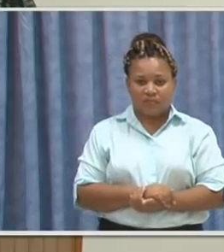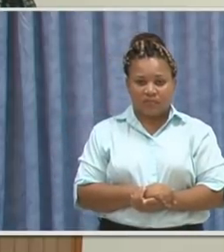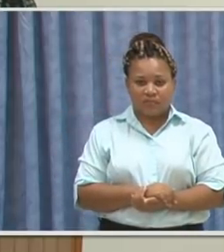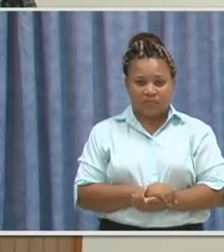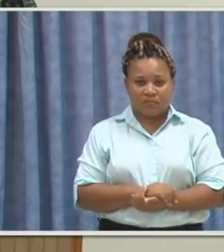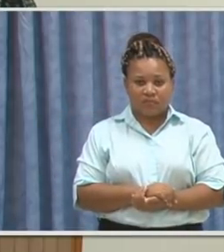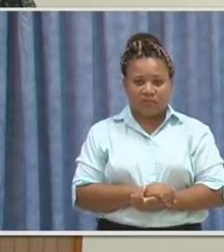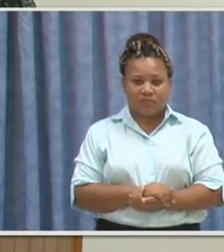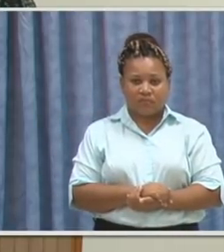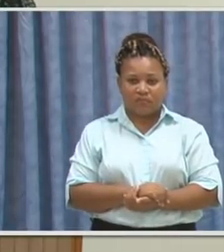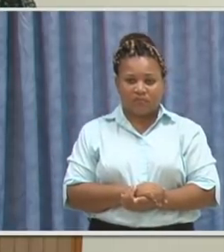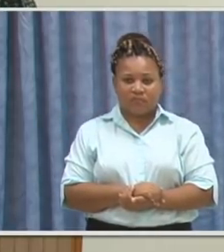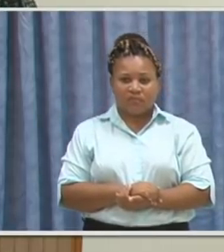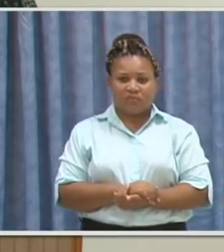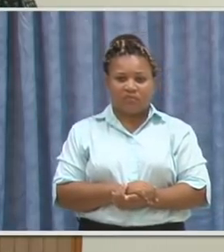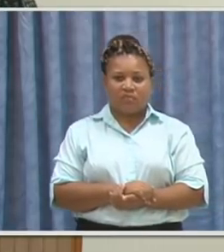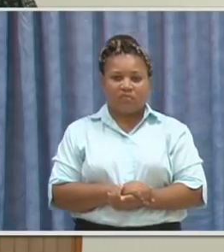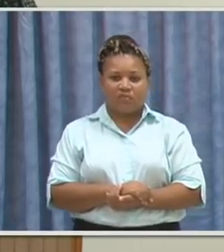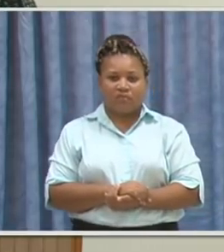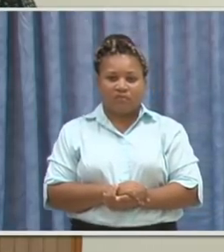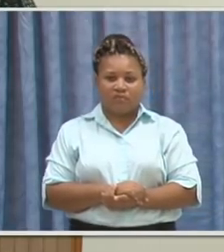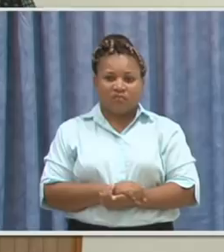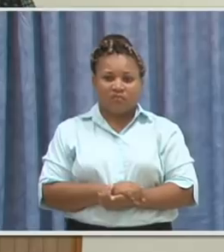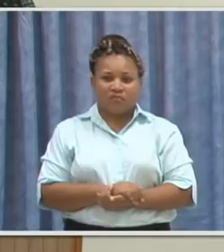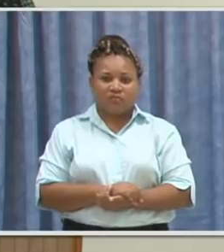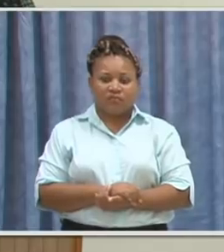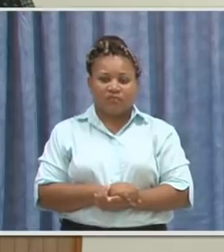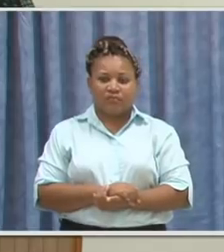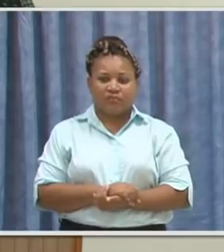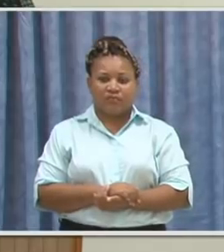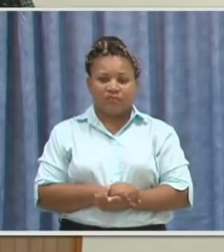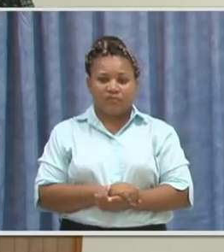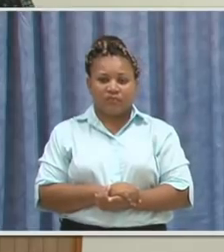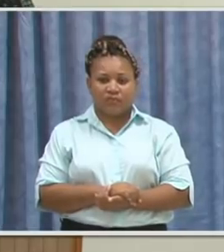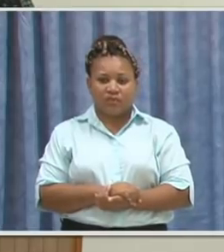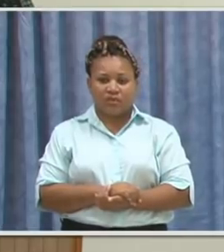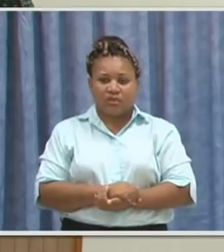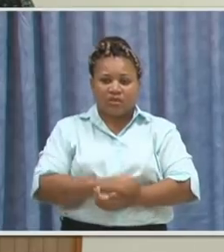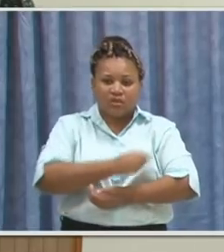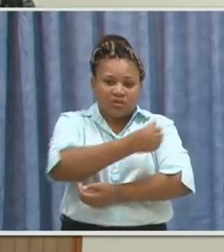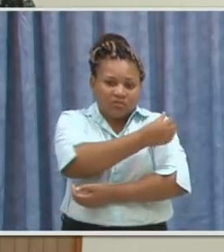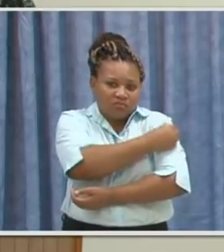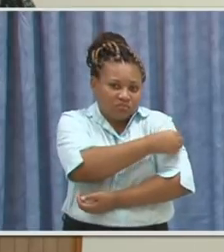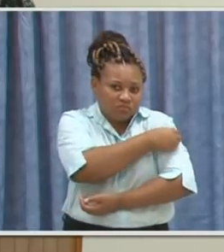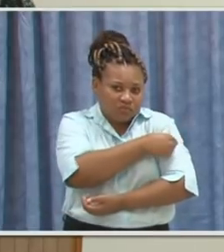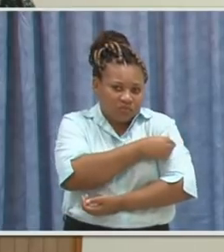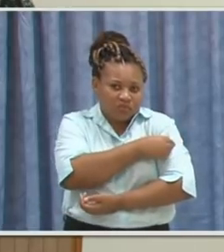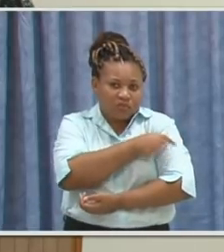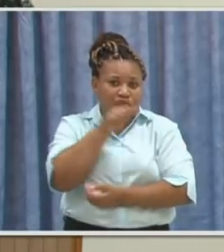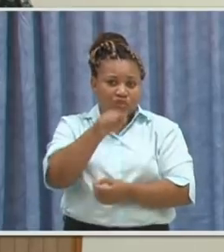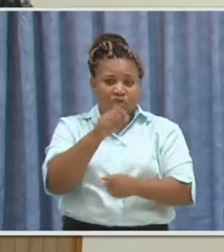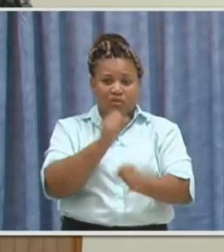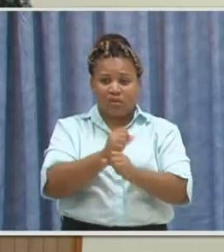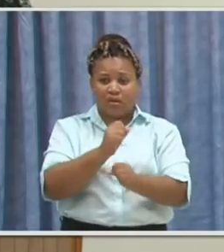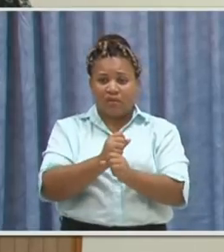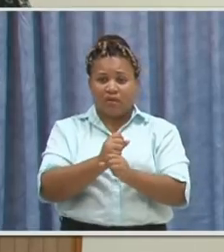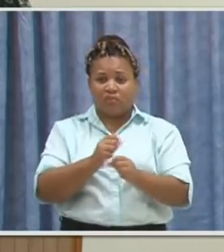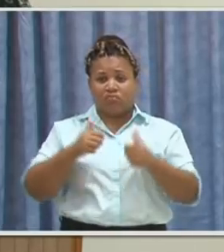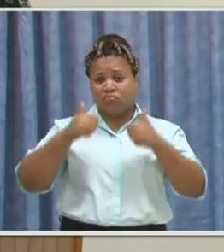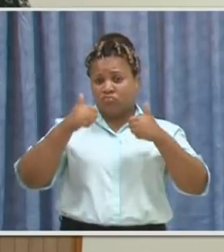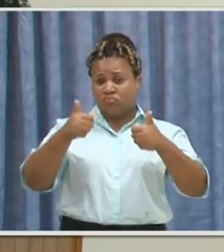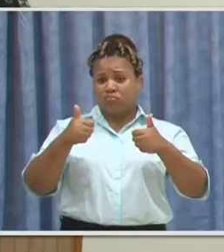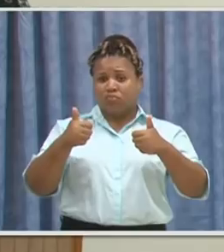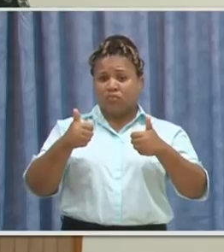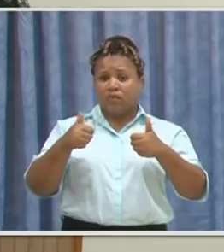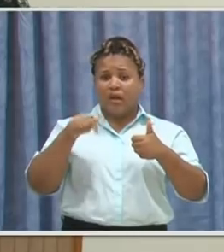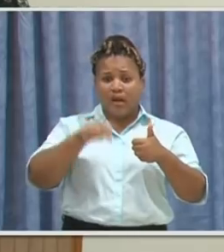réalité. Autres pour les ambassadeurs, les champions, dans les autres services, dans les autres organisations, dans les autres ministères,